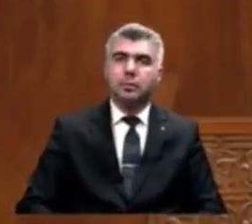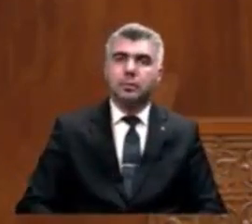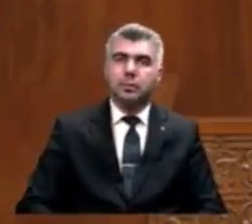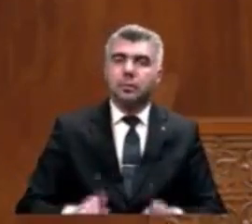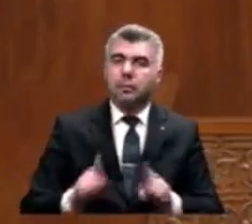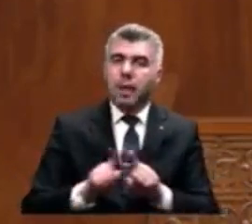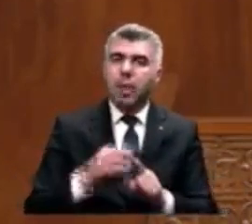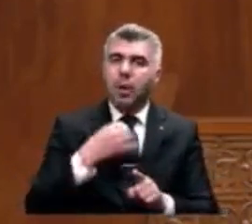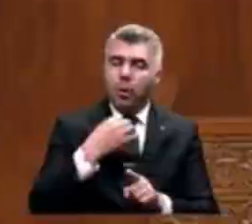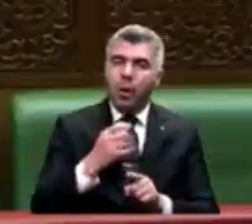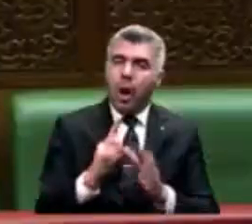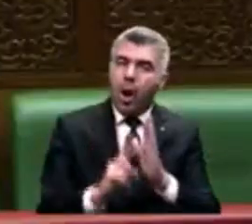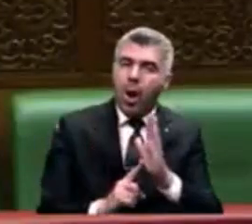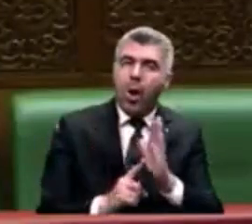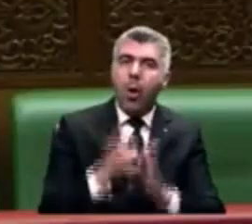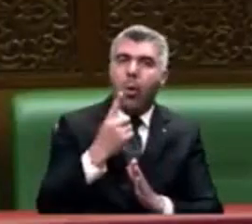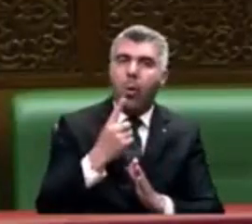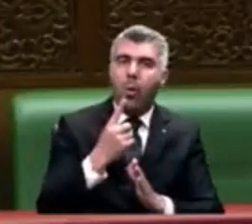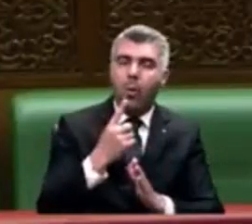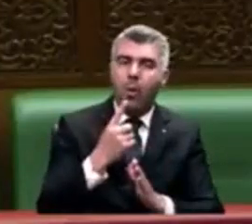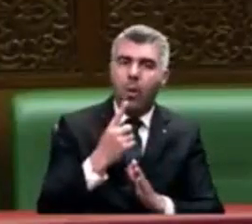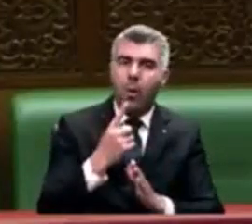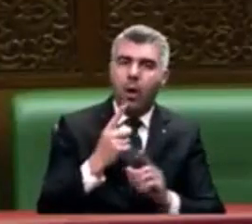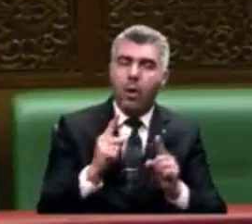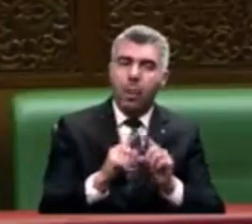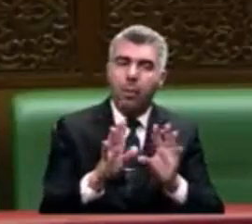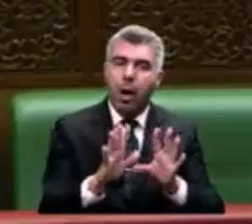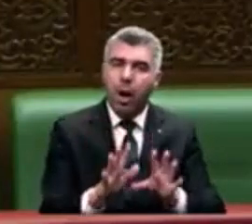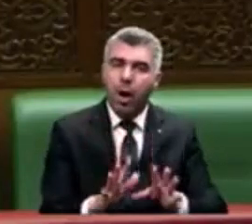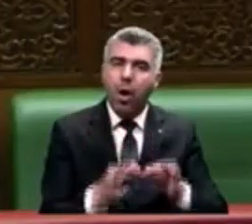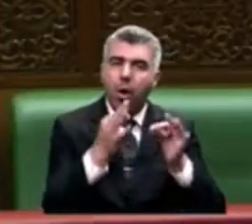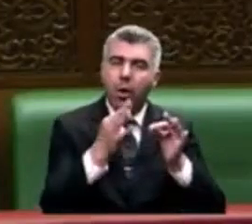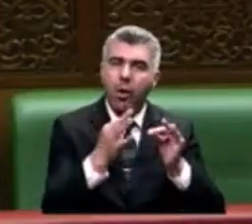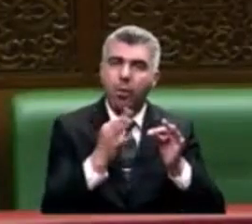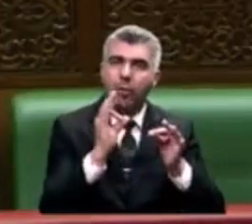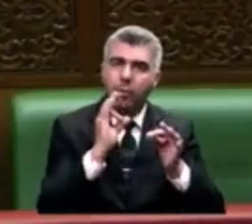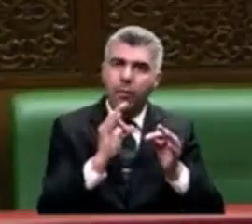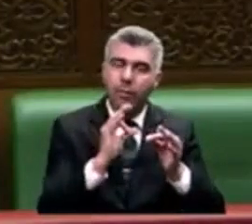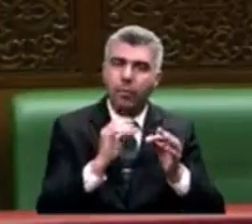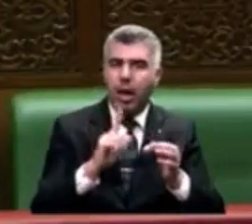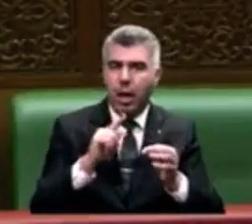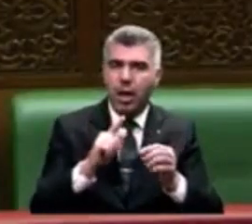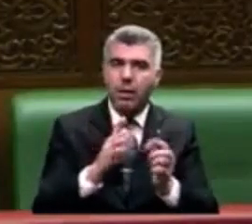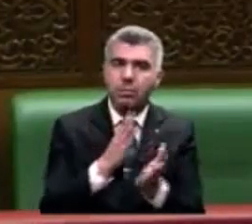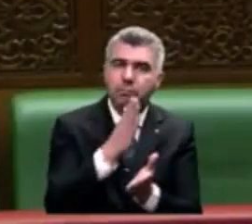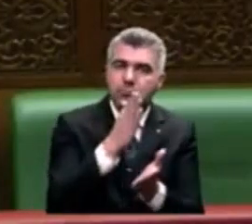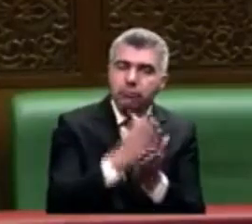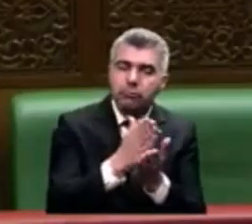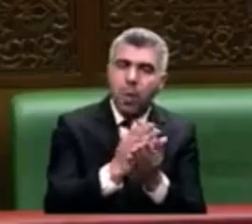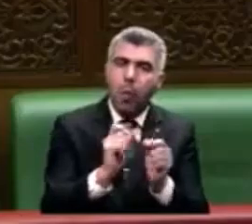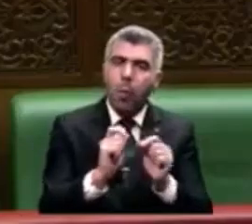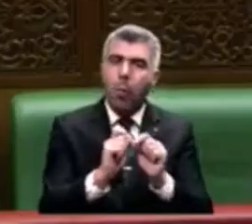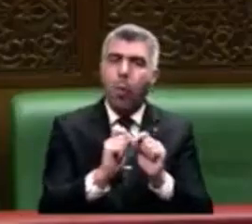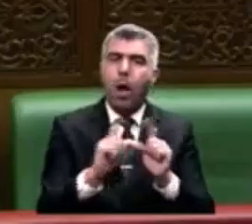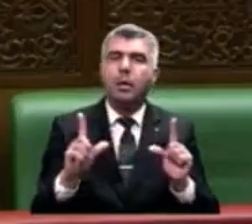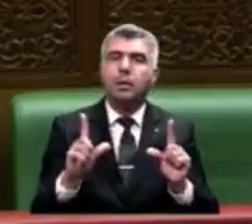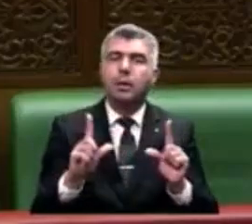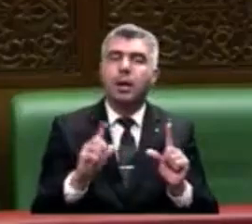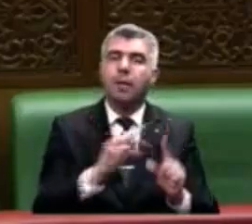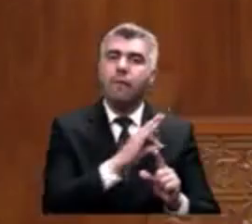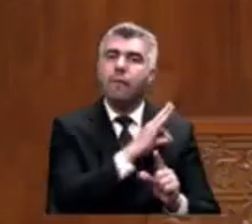يمكننا نعتبروها لأول مرة تعطي ضمانات صريحة